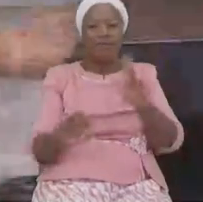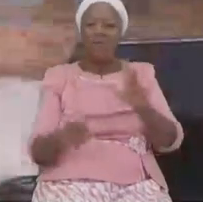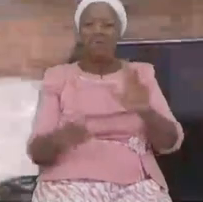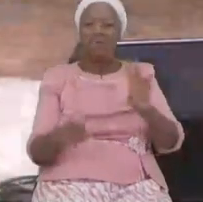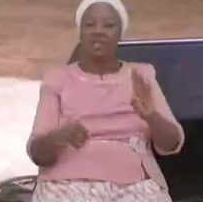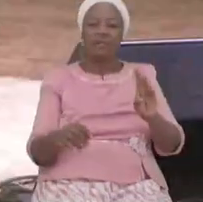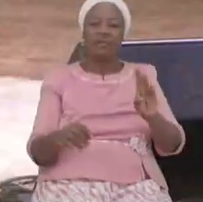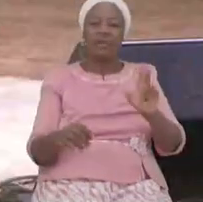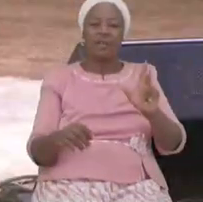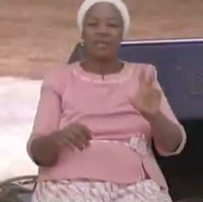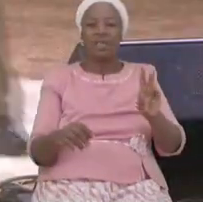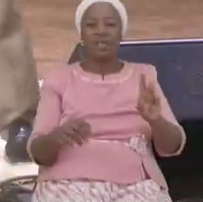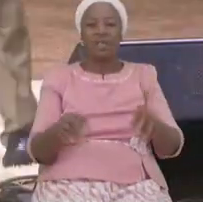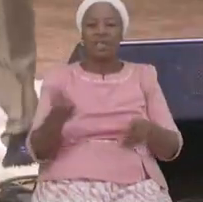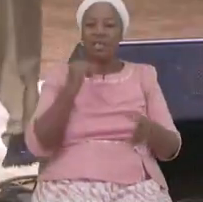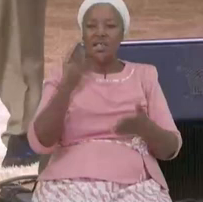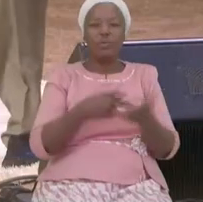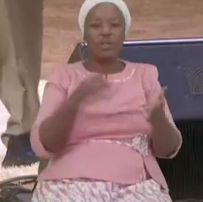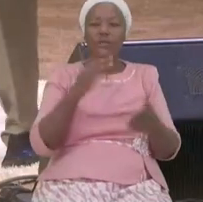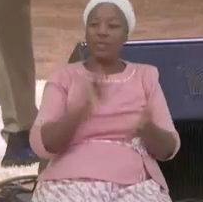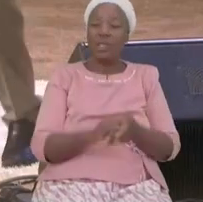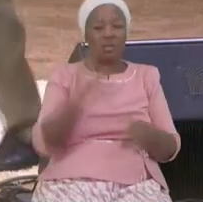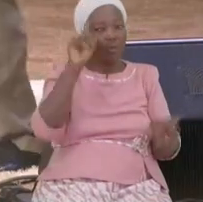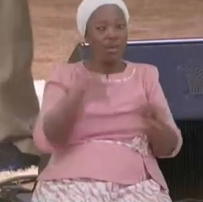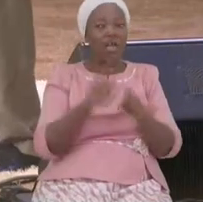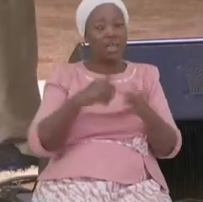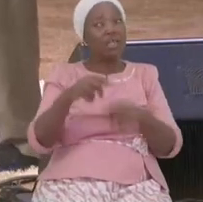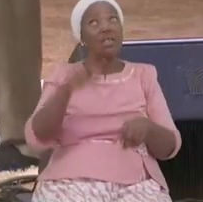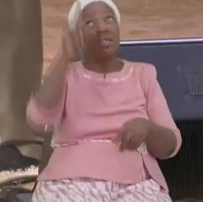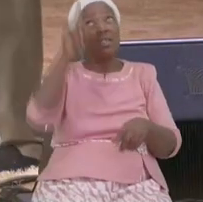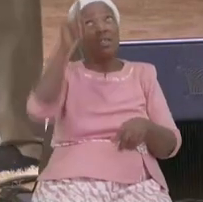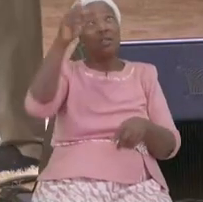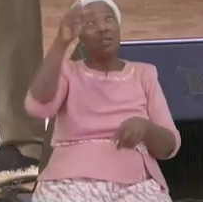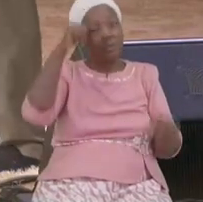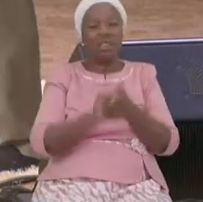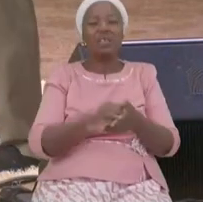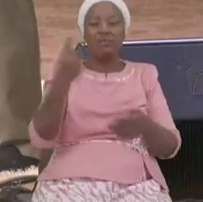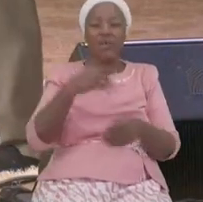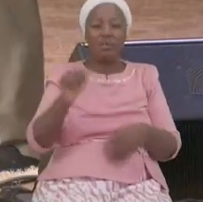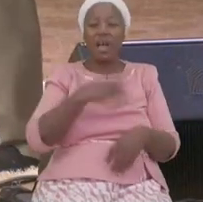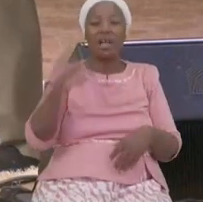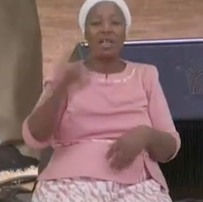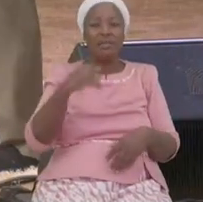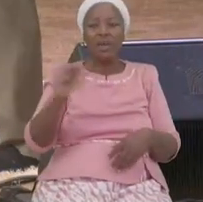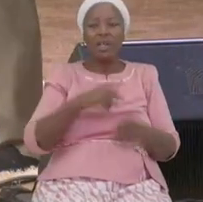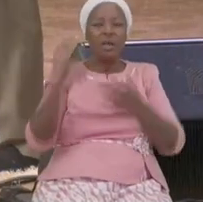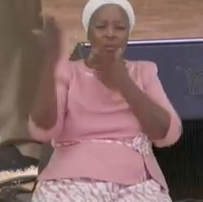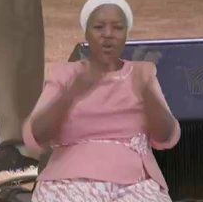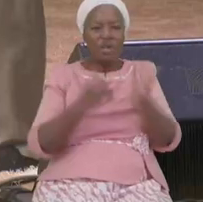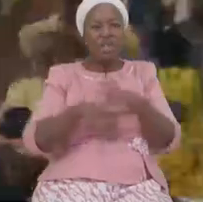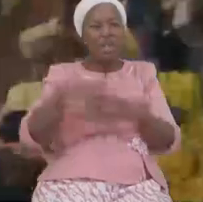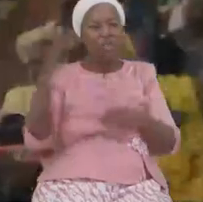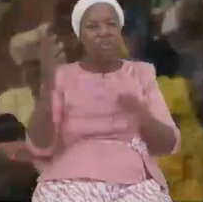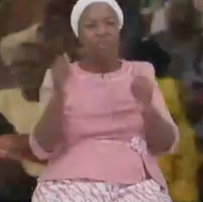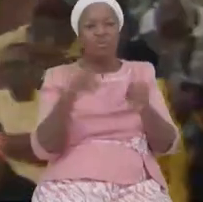37, ça fait partie de l'alliance. Il se rappelle toujours cela. Il fit sortir son peuple avec de